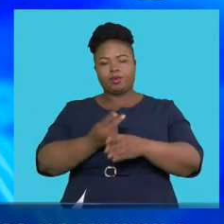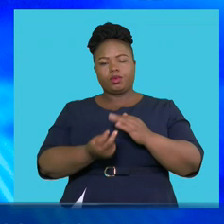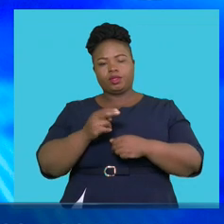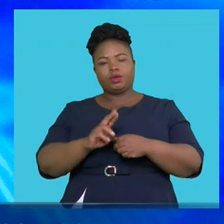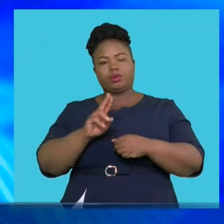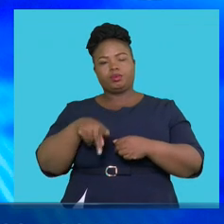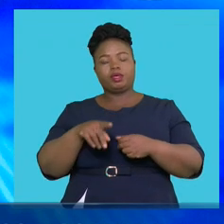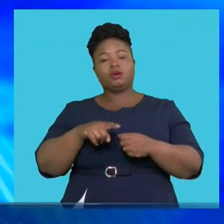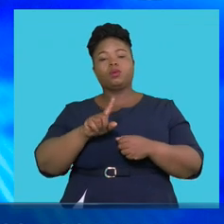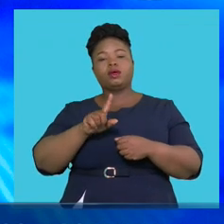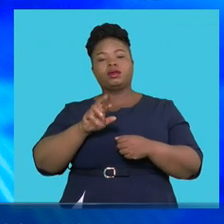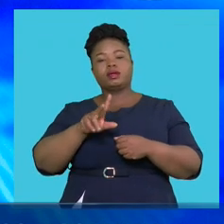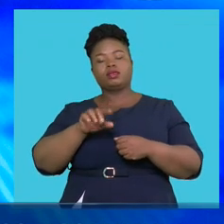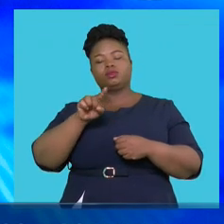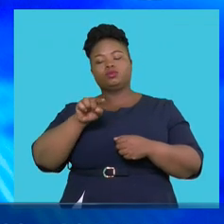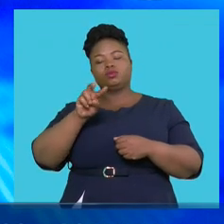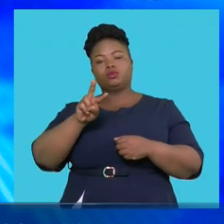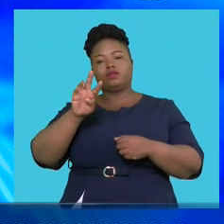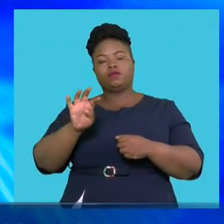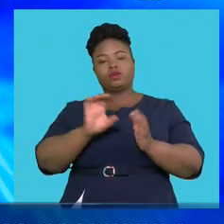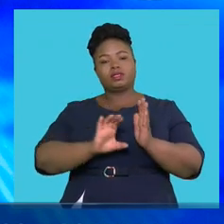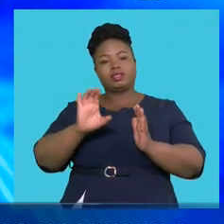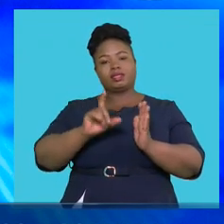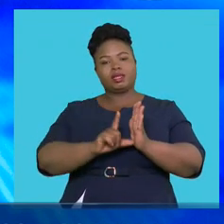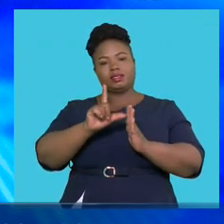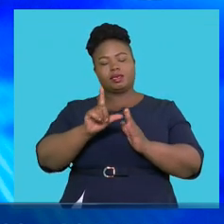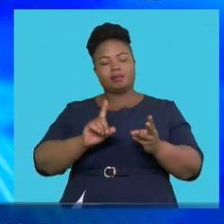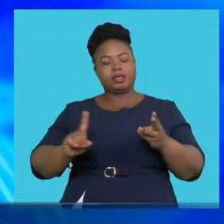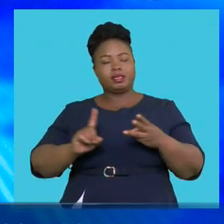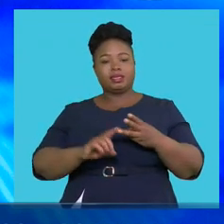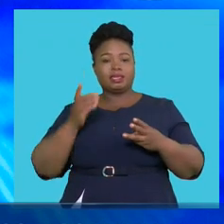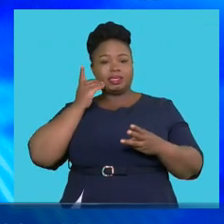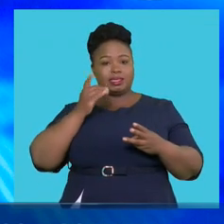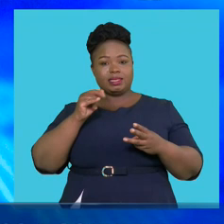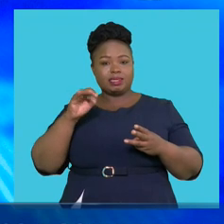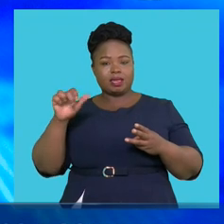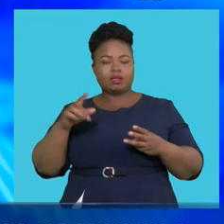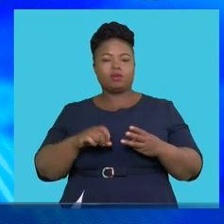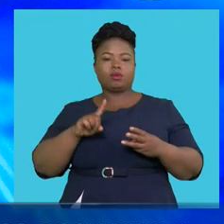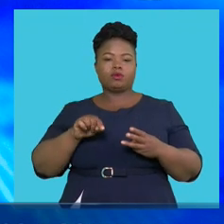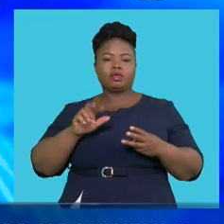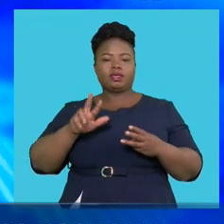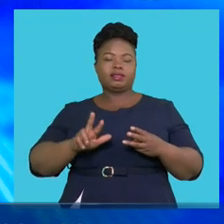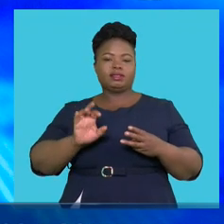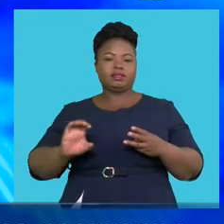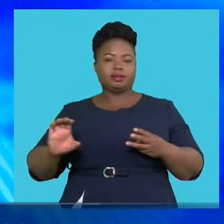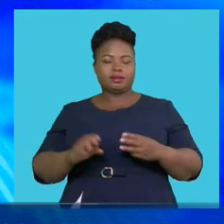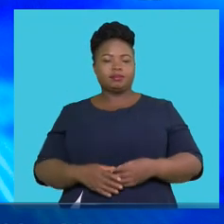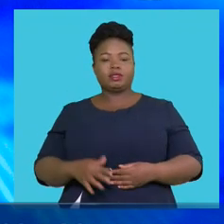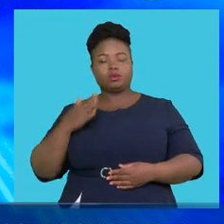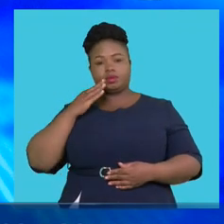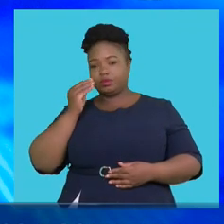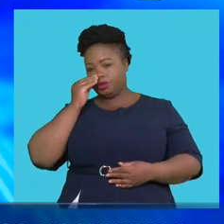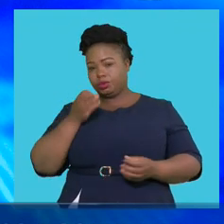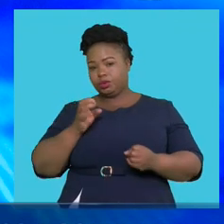zepetroli zehle nge-R1.24 ilitha nganye, ngelixa yona ilitha yedizel yehle nge-R1.18. Bethetha negqiza